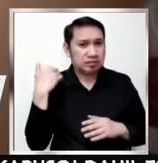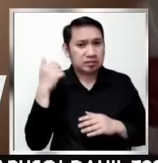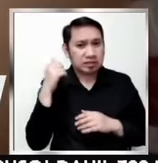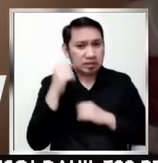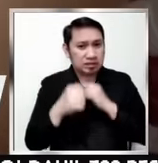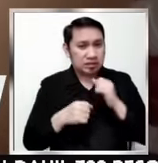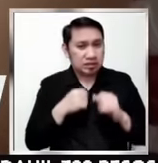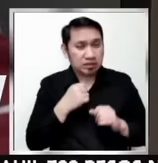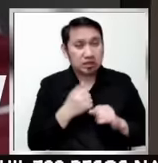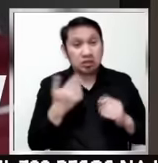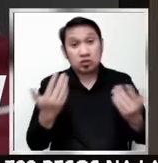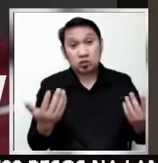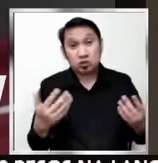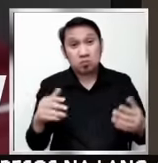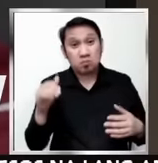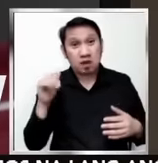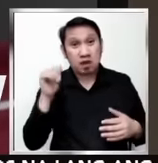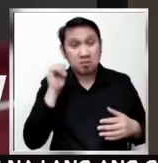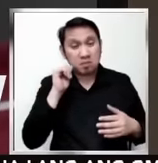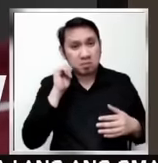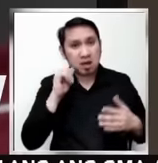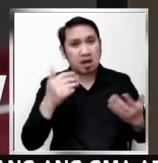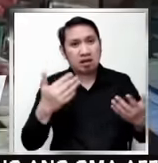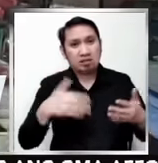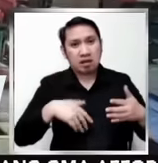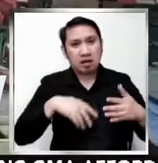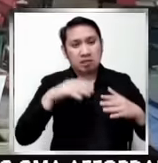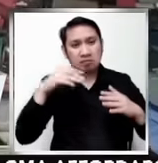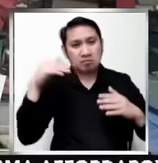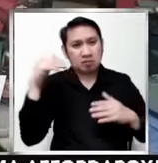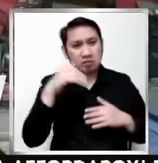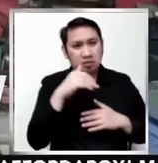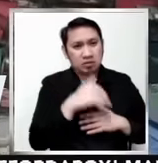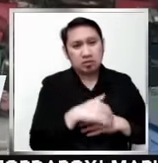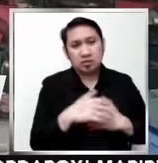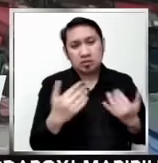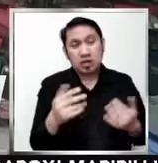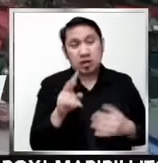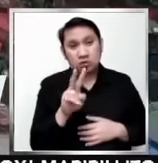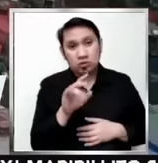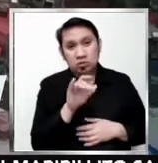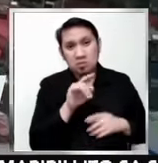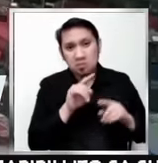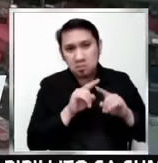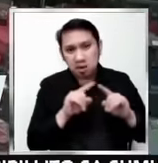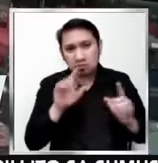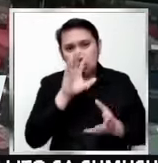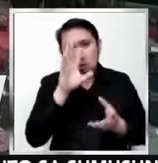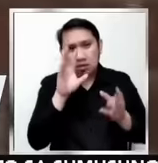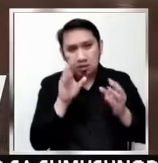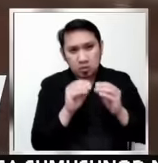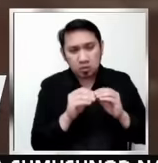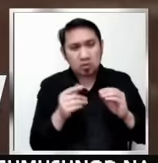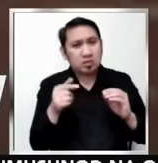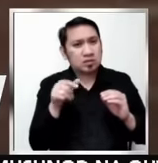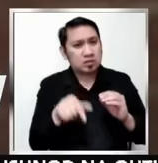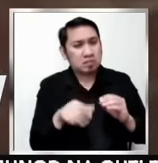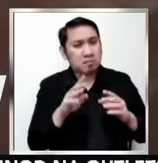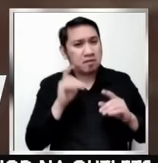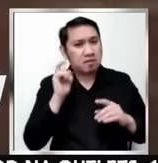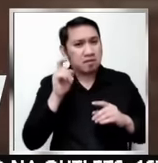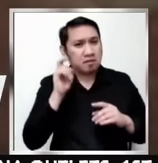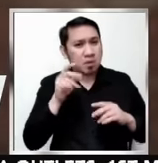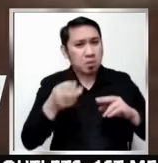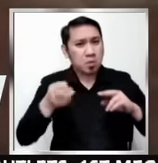o bilang ng anak na isang ina, pababa rin, na ngayon ay nasa 2. Pero kung sa pangkalahatan ay pababa ang bilis ng paglobo ng populasyon, pataas naman